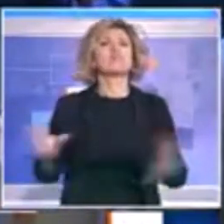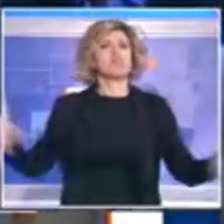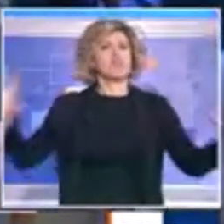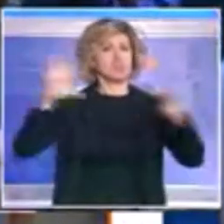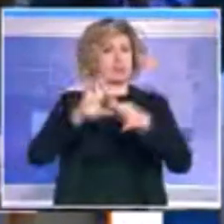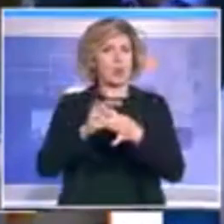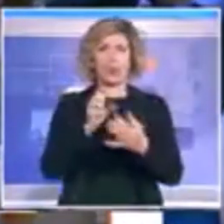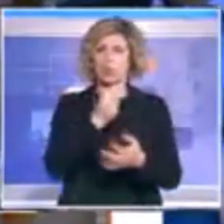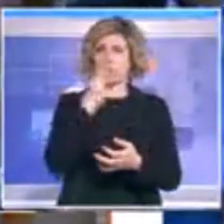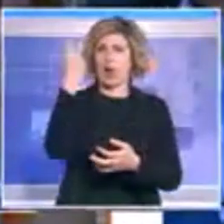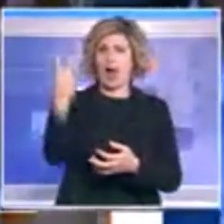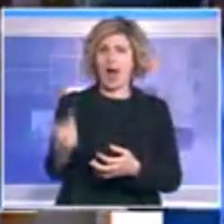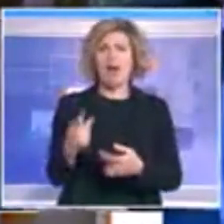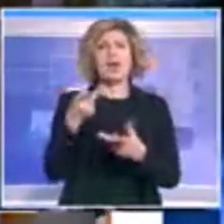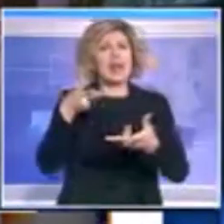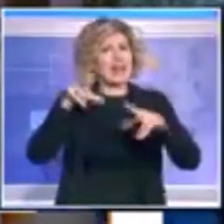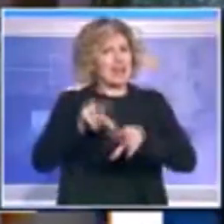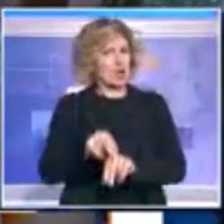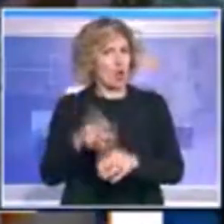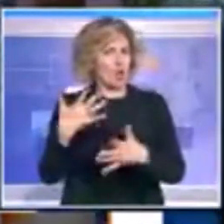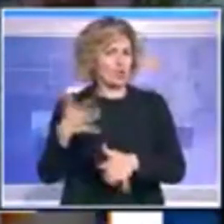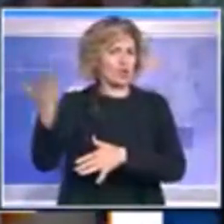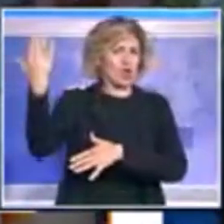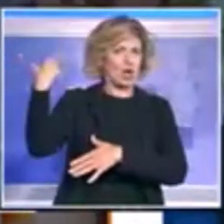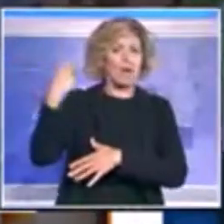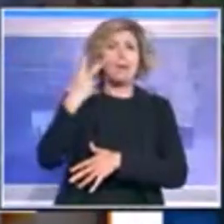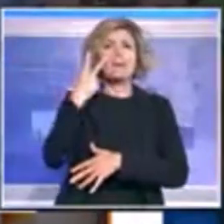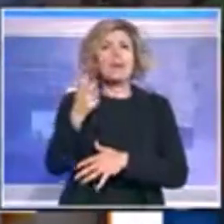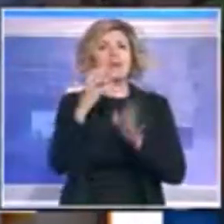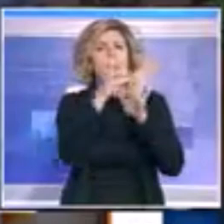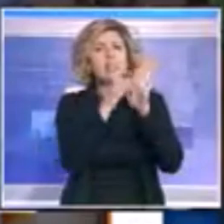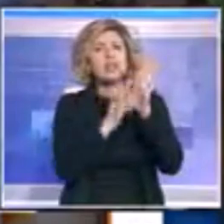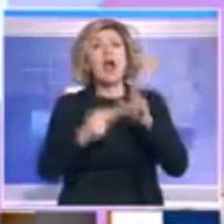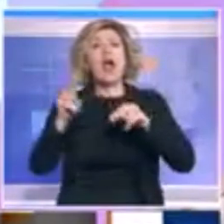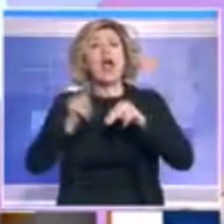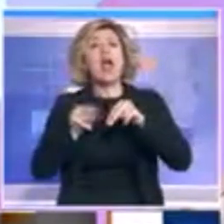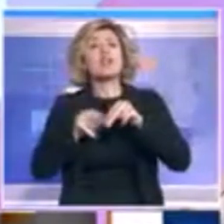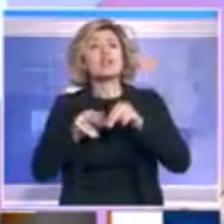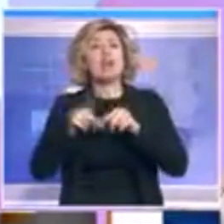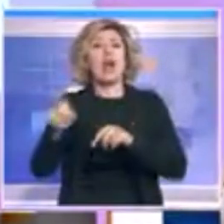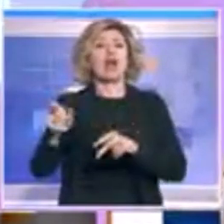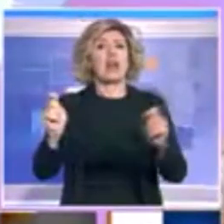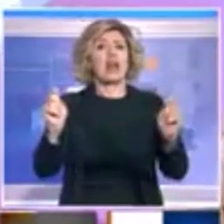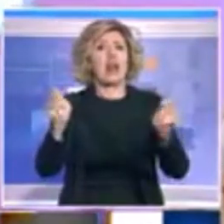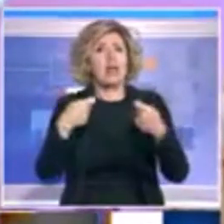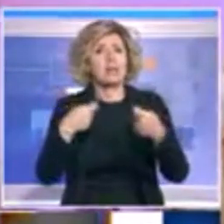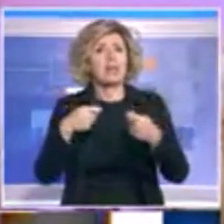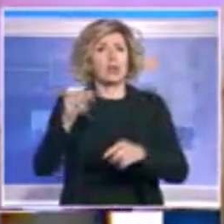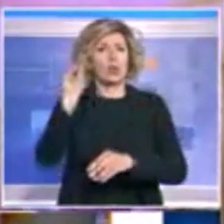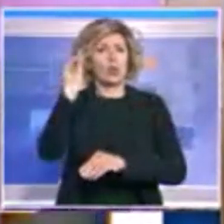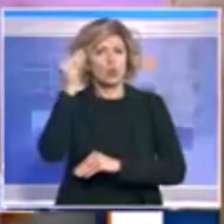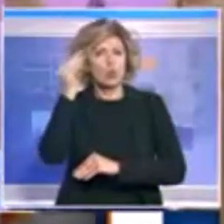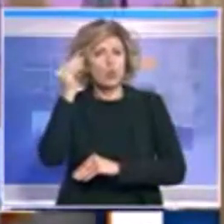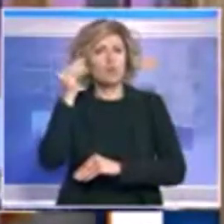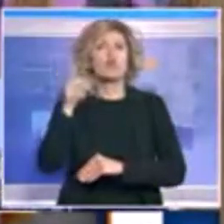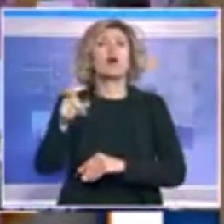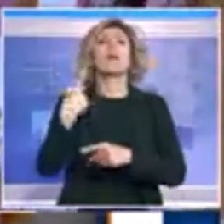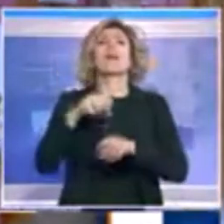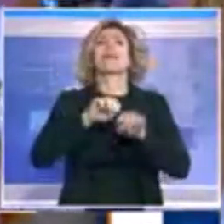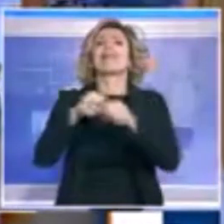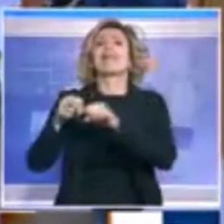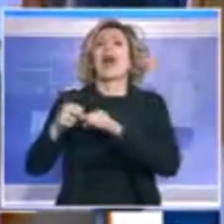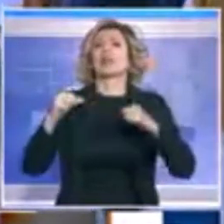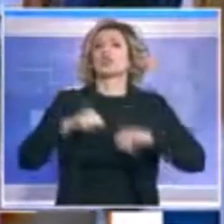durata biennale che rinnova una precedente esperienza, prevede misure per evitare il possibile verificarsi di rapine, furti e truffe ai danni dei